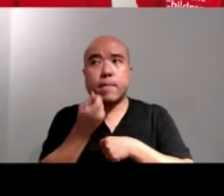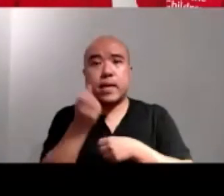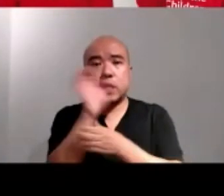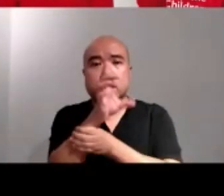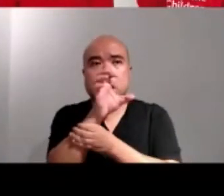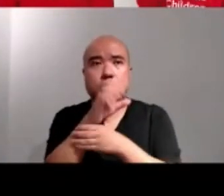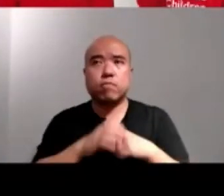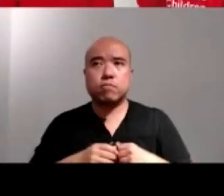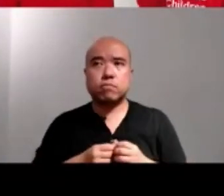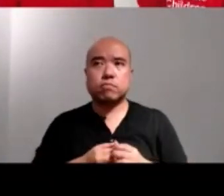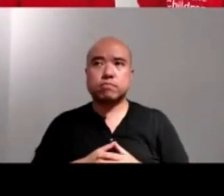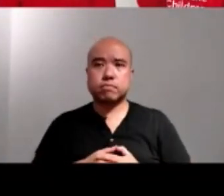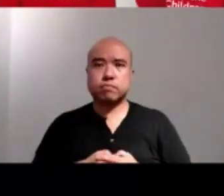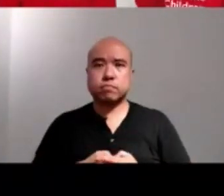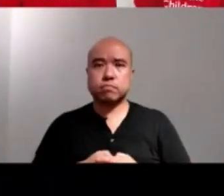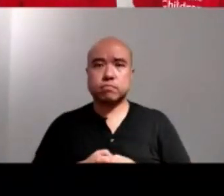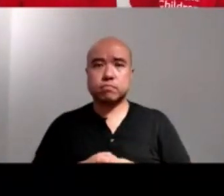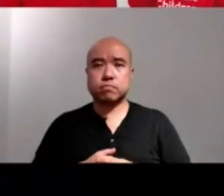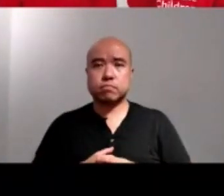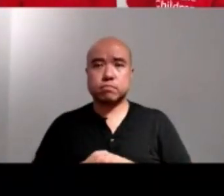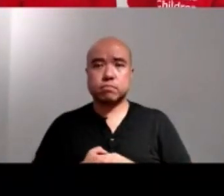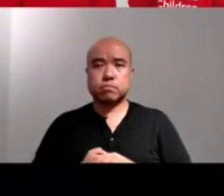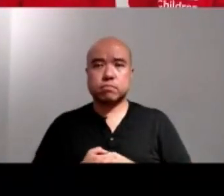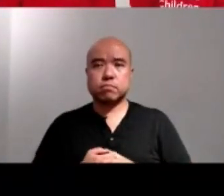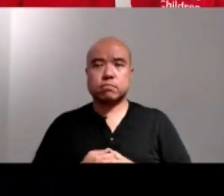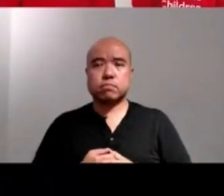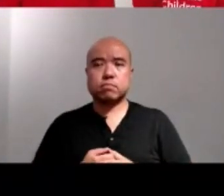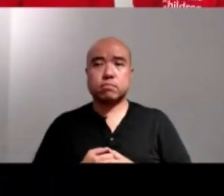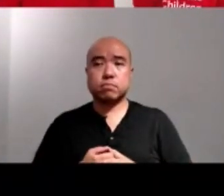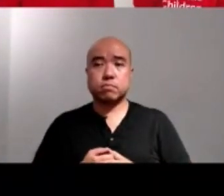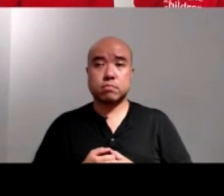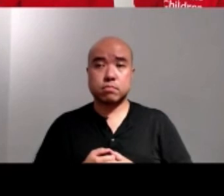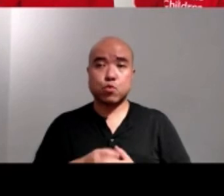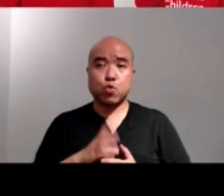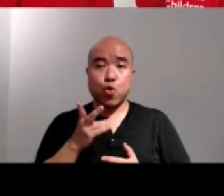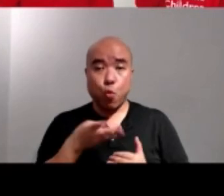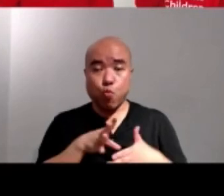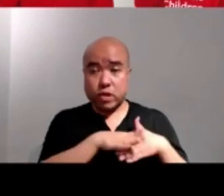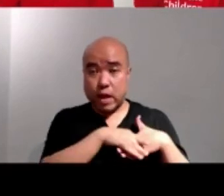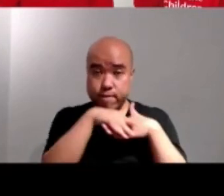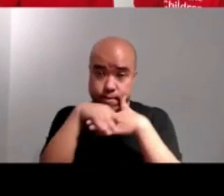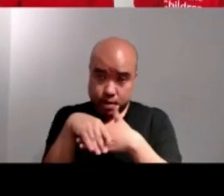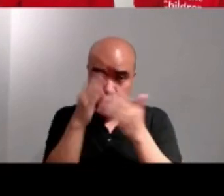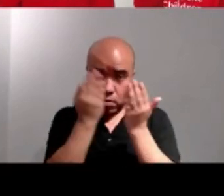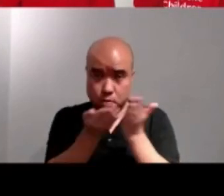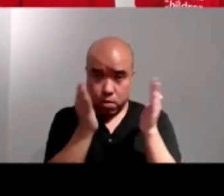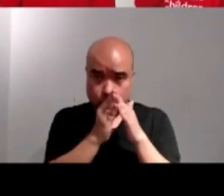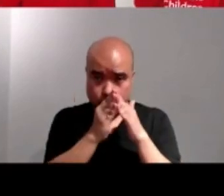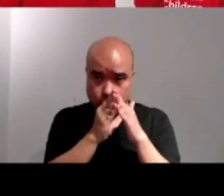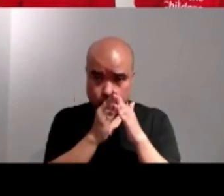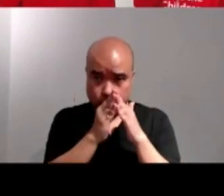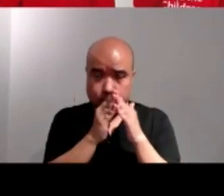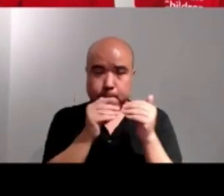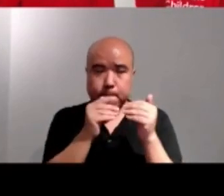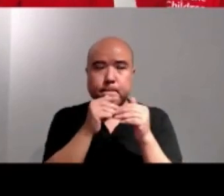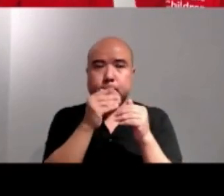能夠創作呢個 VR 之後，佢哋更加係能夠將呢個 VR 帶到學校入面，而我哋亦都會喺學校度有巡迴，真真正